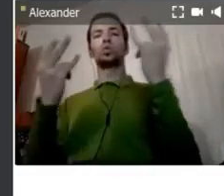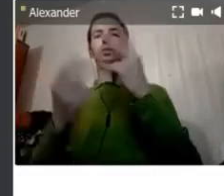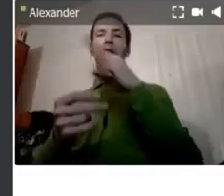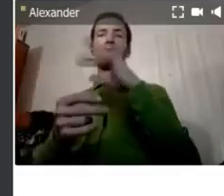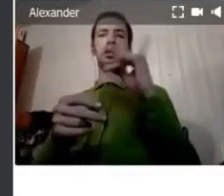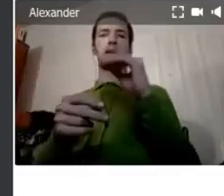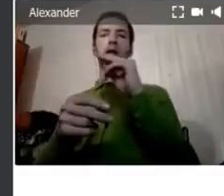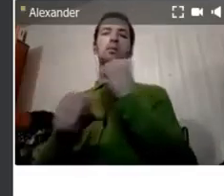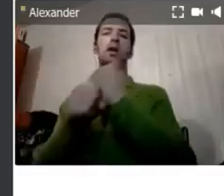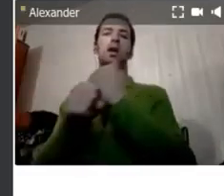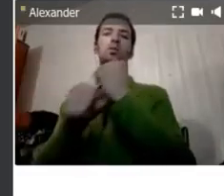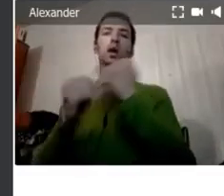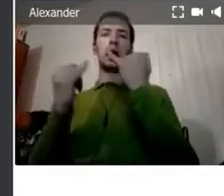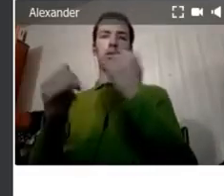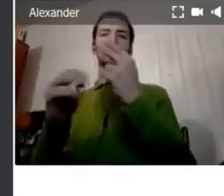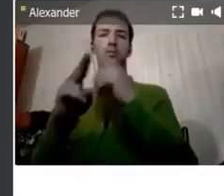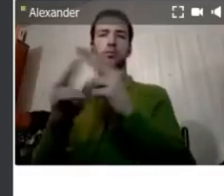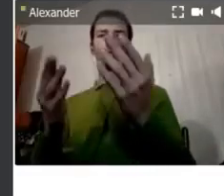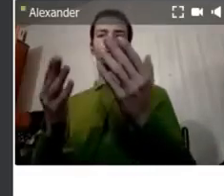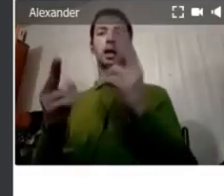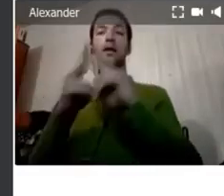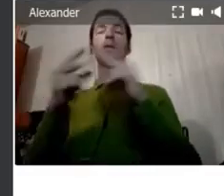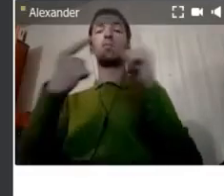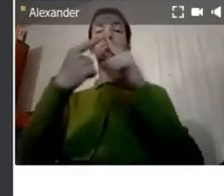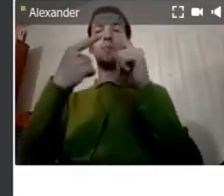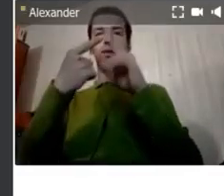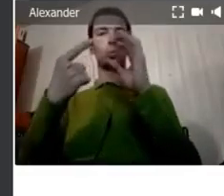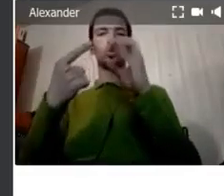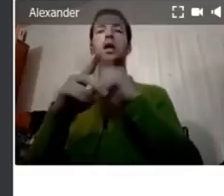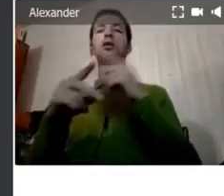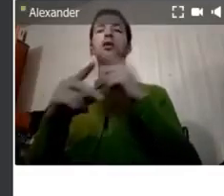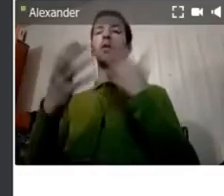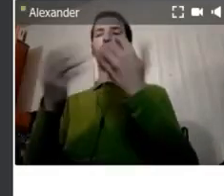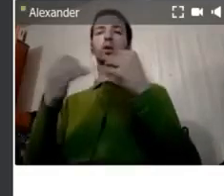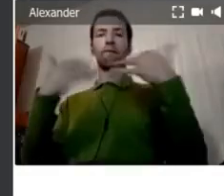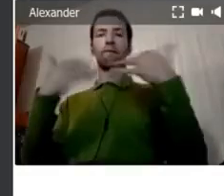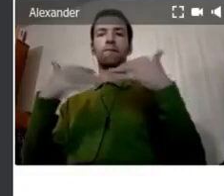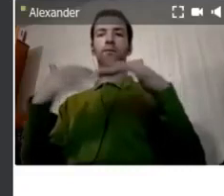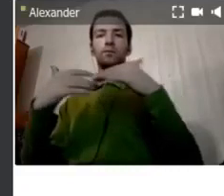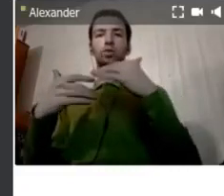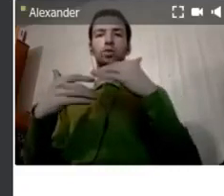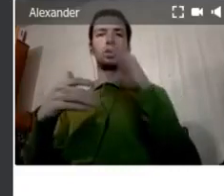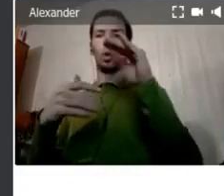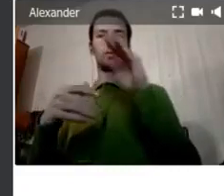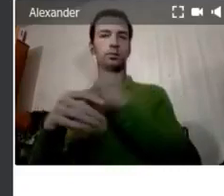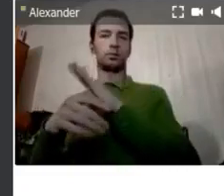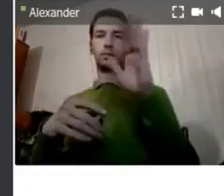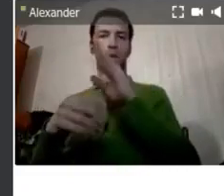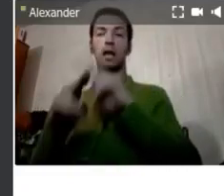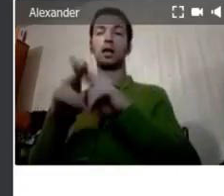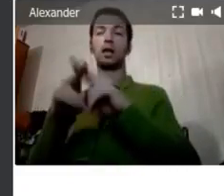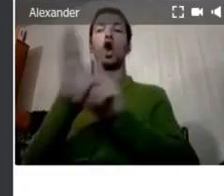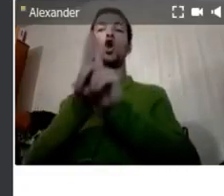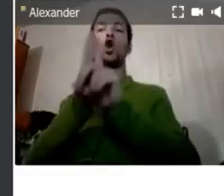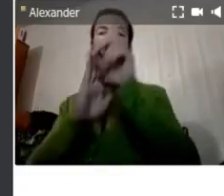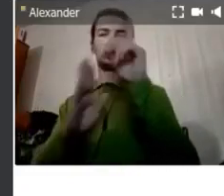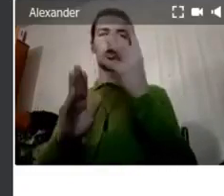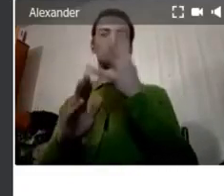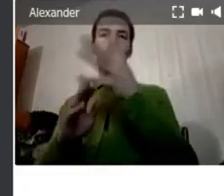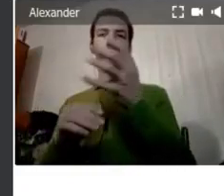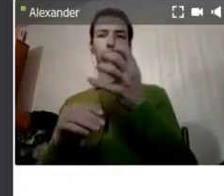Отлично, отлично. Илья, согласен, Анатолий. Давайте, ребята, активнее включаемся в беседу. Мы сегодня, так